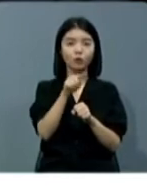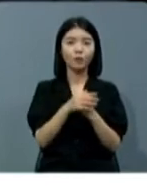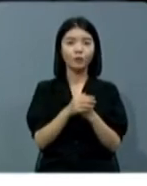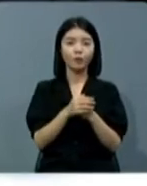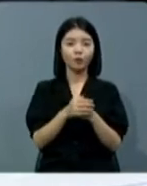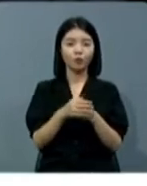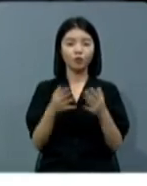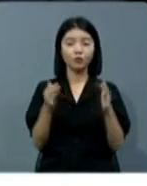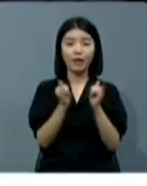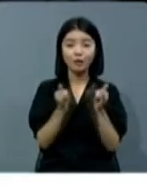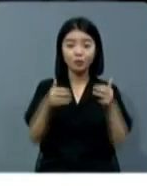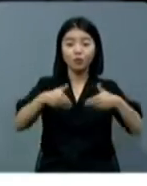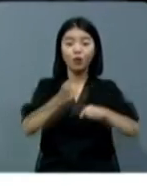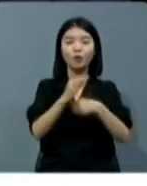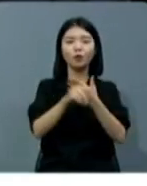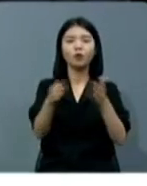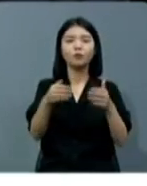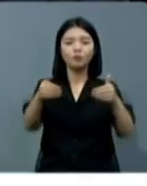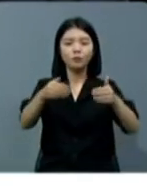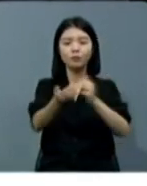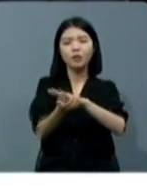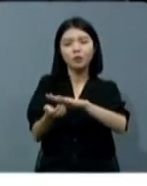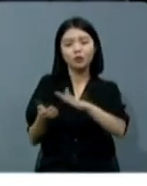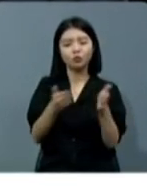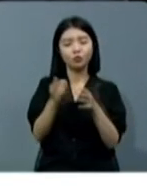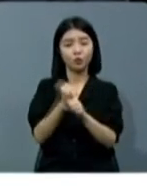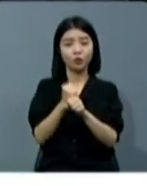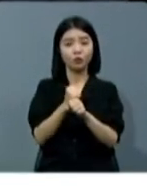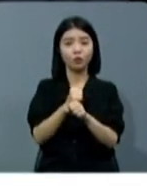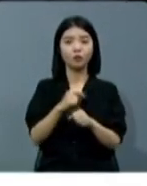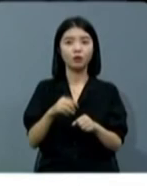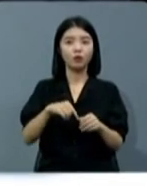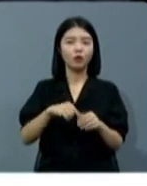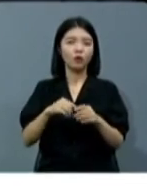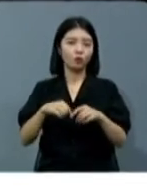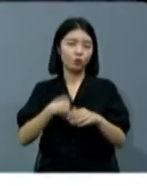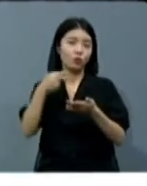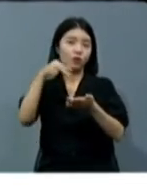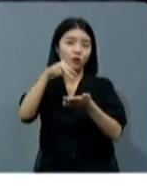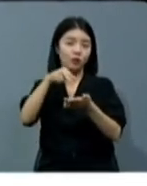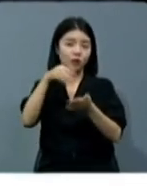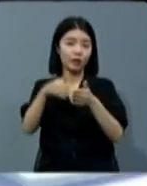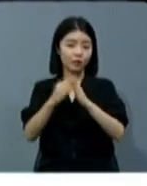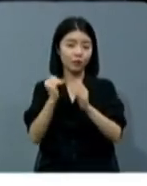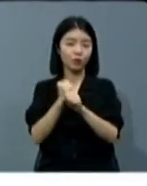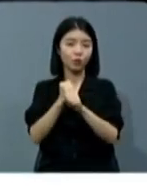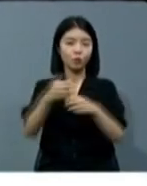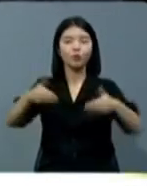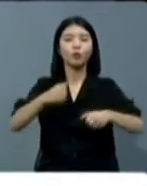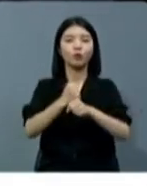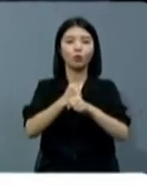재원이 필요하면 미리 그런 것들을 마련하기도 하고 그런 점에서는 저는 독립기구도 얼마든지 적극적으로 검토할 필요가 있다고 봅니다.